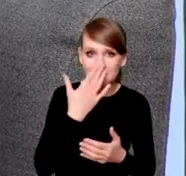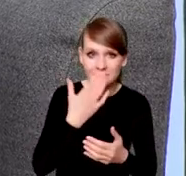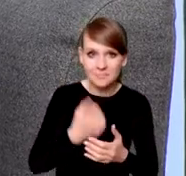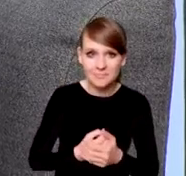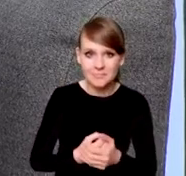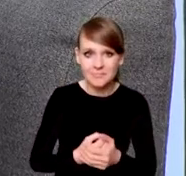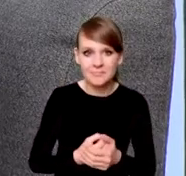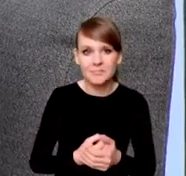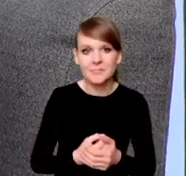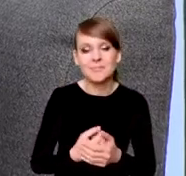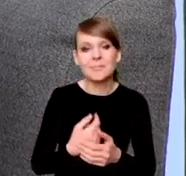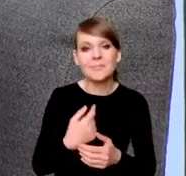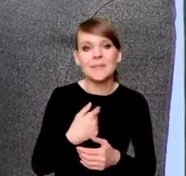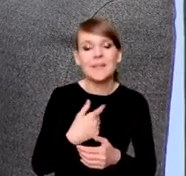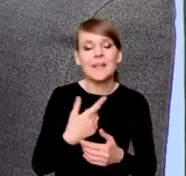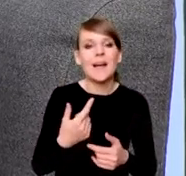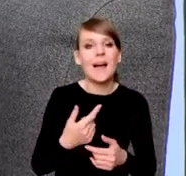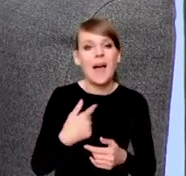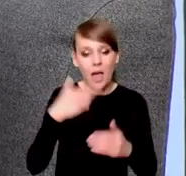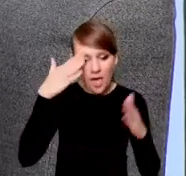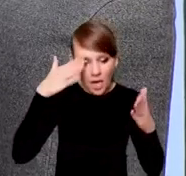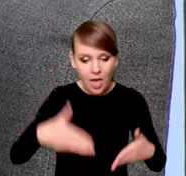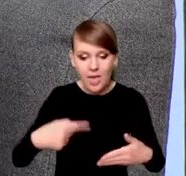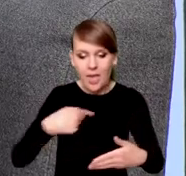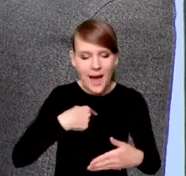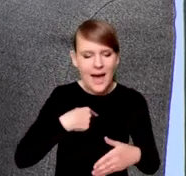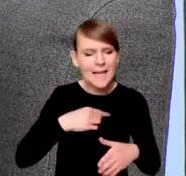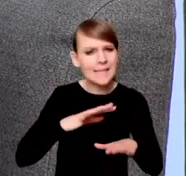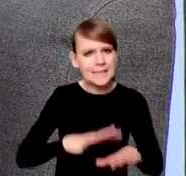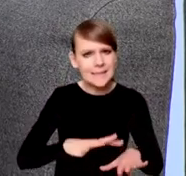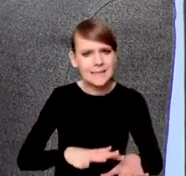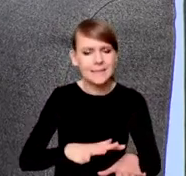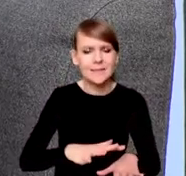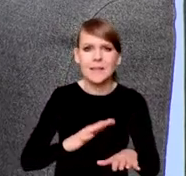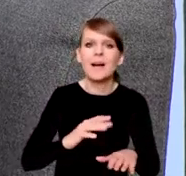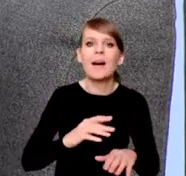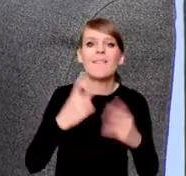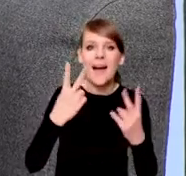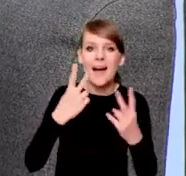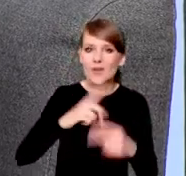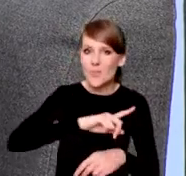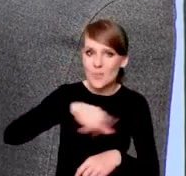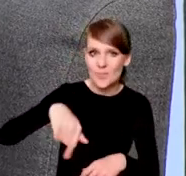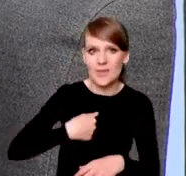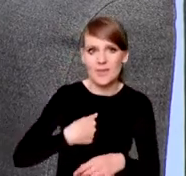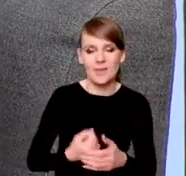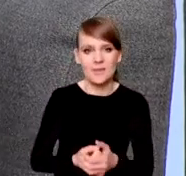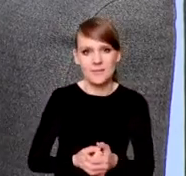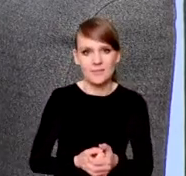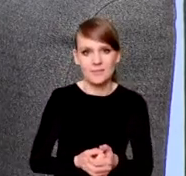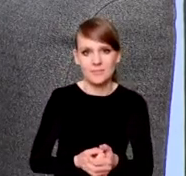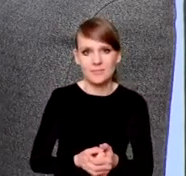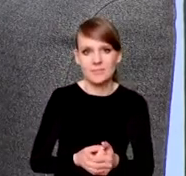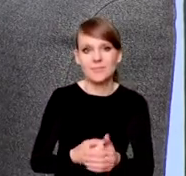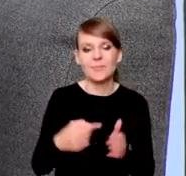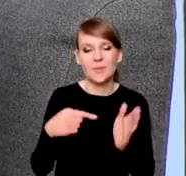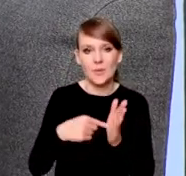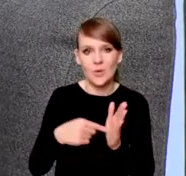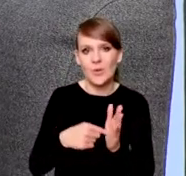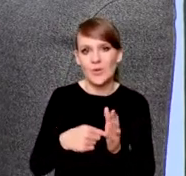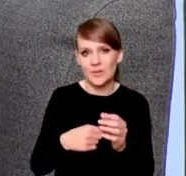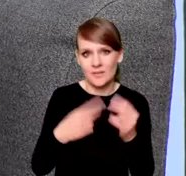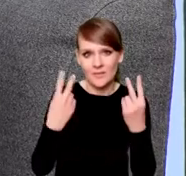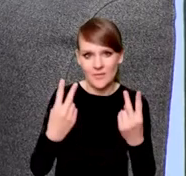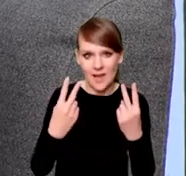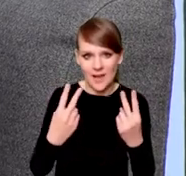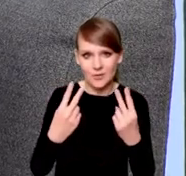trochę mniej było ja, a więcej my, jest jakby taką nicią przeszywającą wszystkie 10 punktów